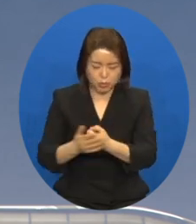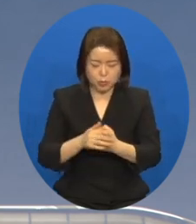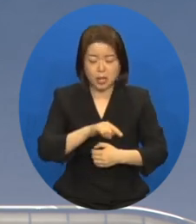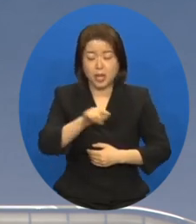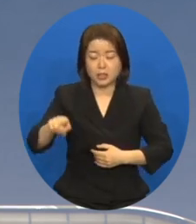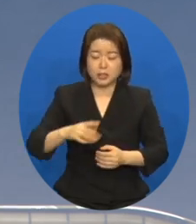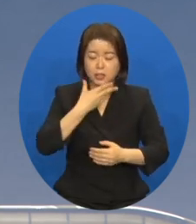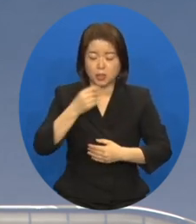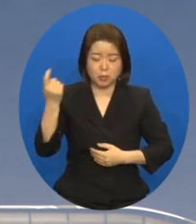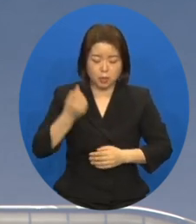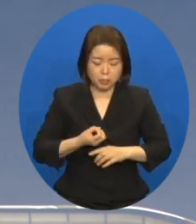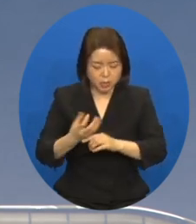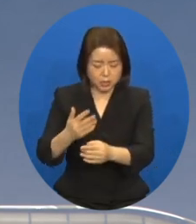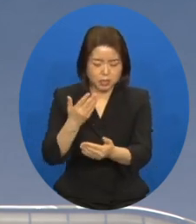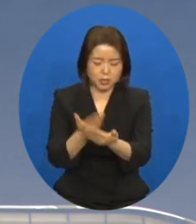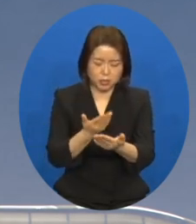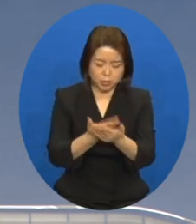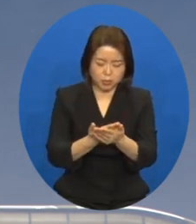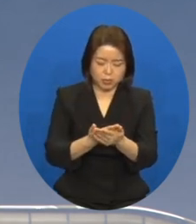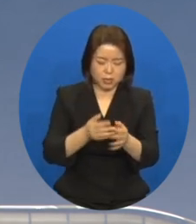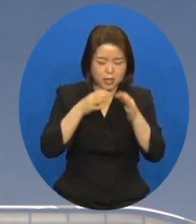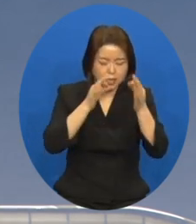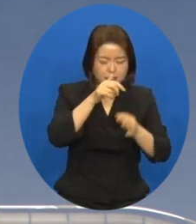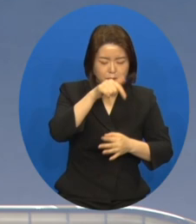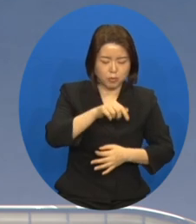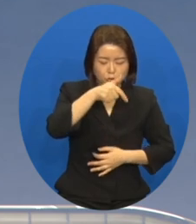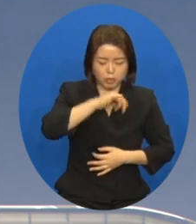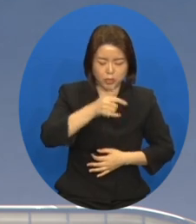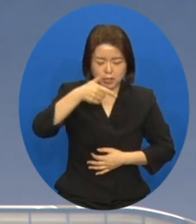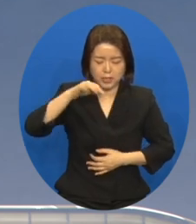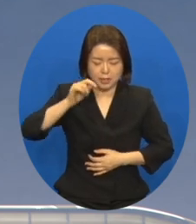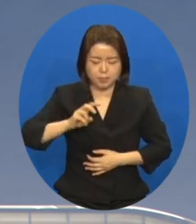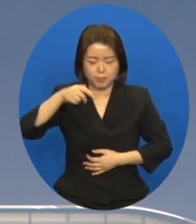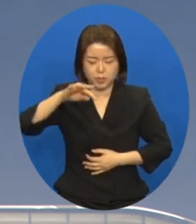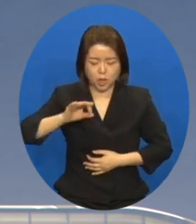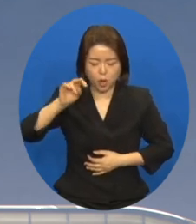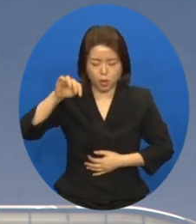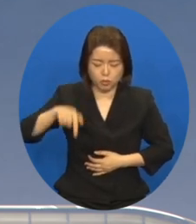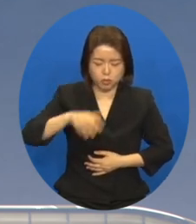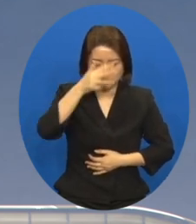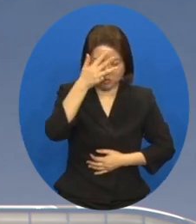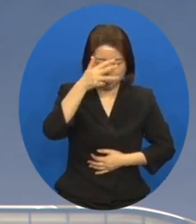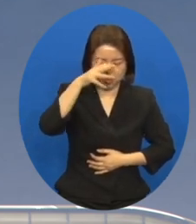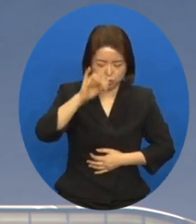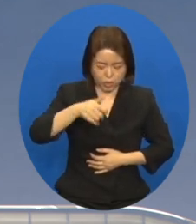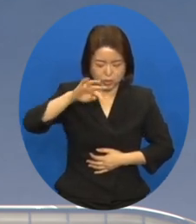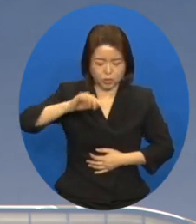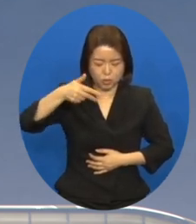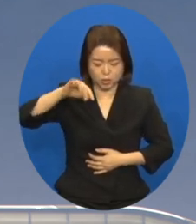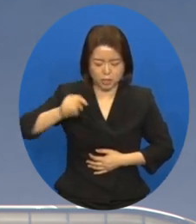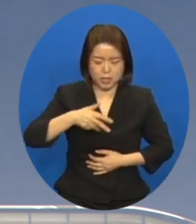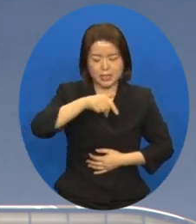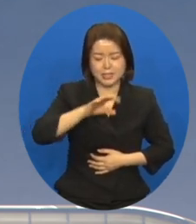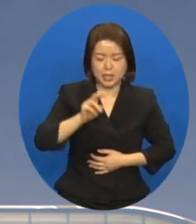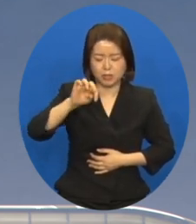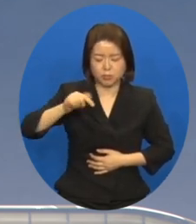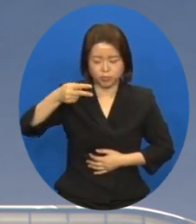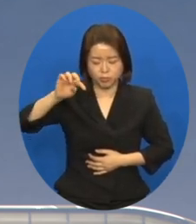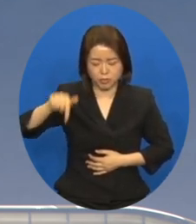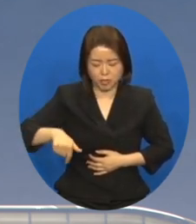그들에게 복음이 전해지게 하소서. 김국기 목사님, 김종훈 목사님, 최충열 선교사님, 장문석 집사님 속히 석방되게